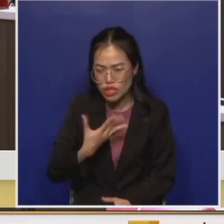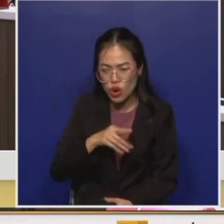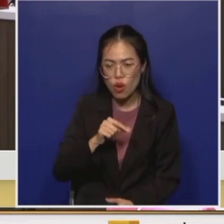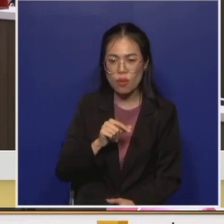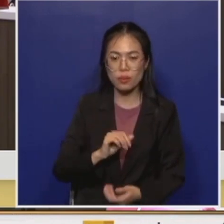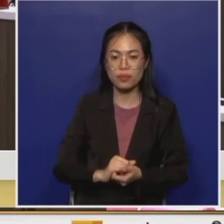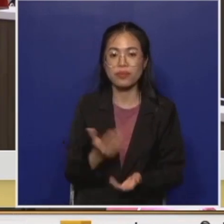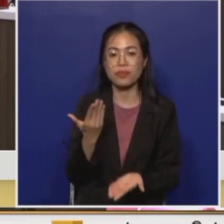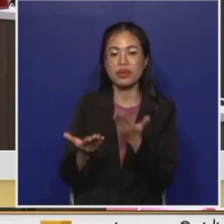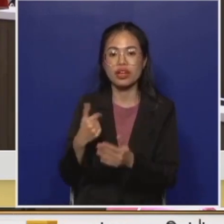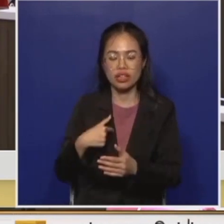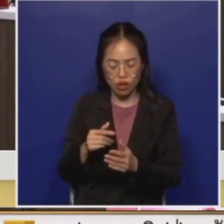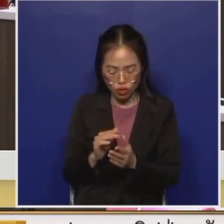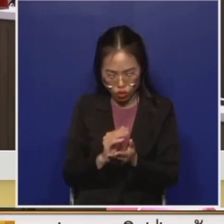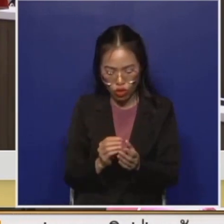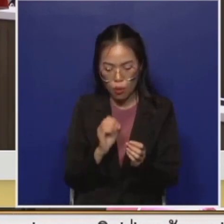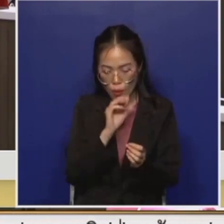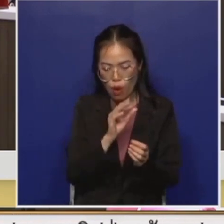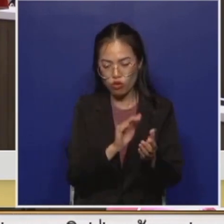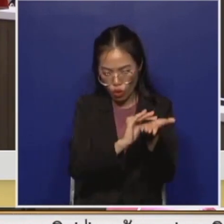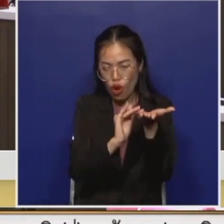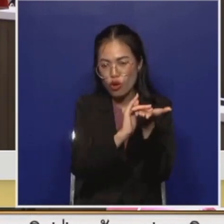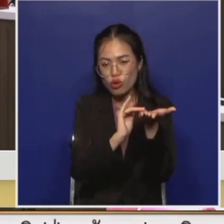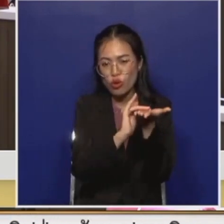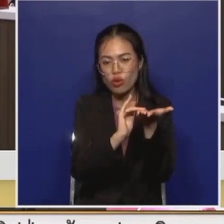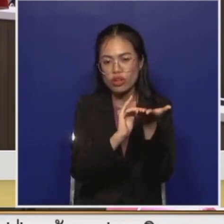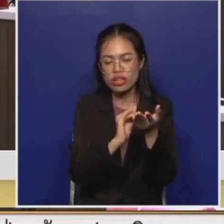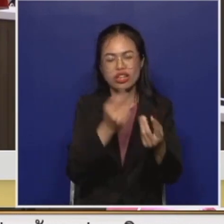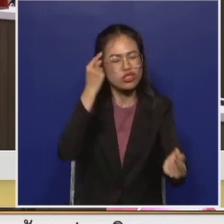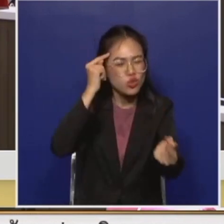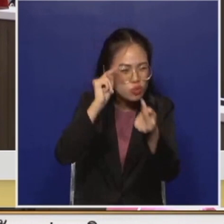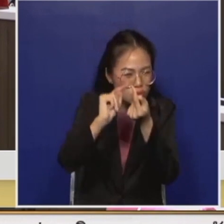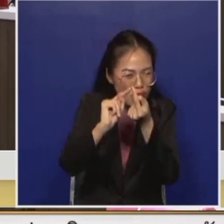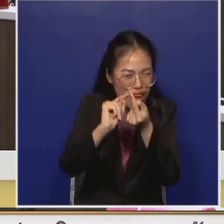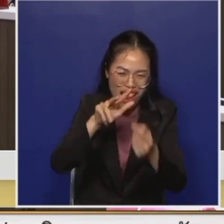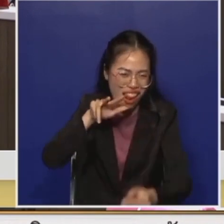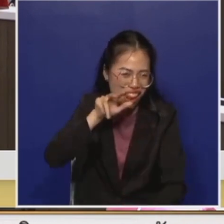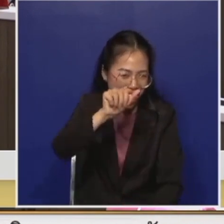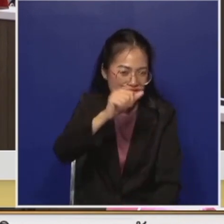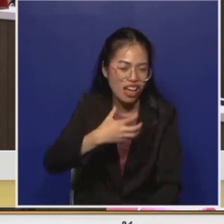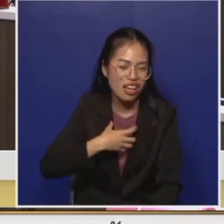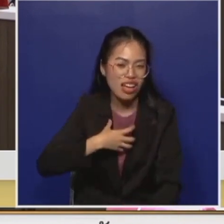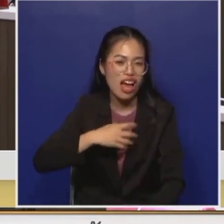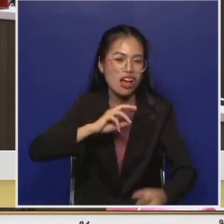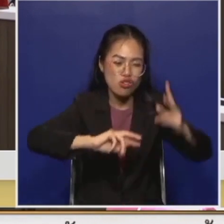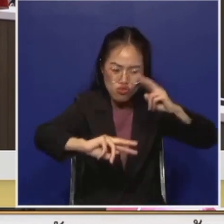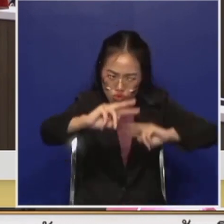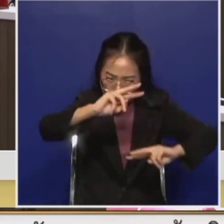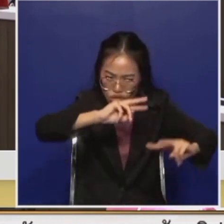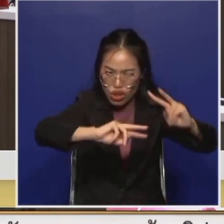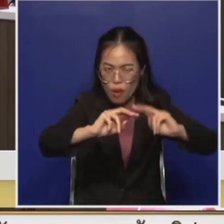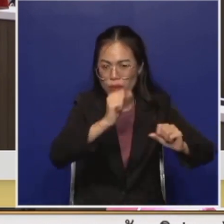าหมายจทบนามฝายคารต้ขอกลบออกไปเป้าหมายของเรา เราต้องการจะทำหน้าที่ให้เป่นประโยนสุด